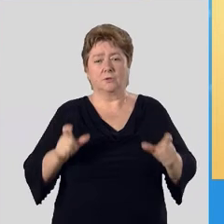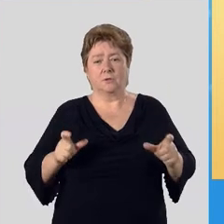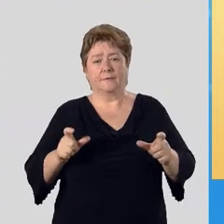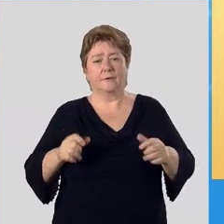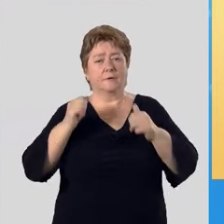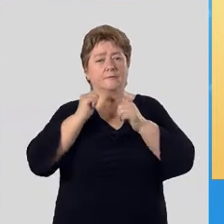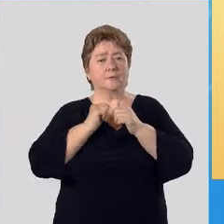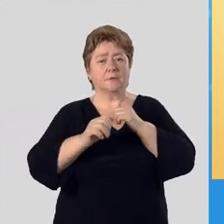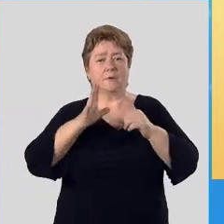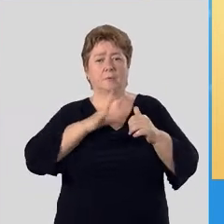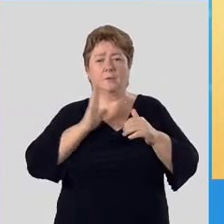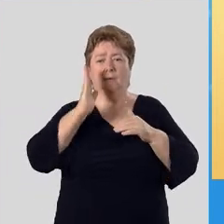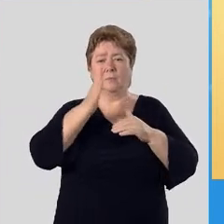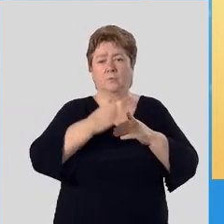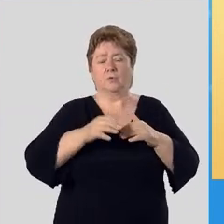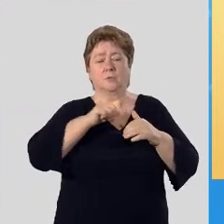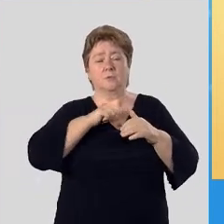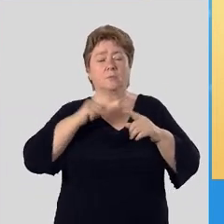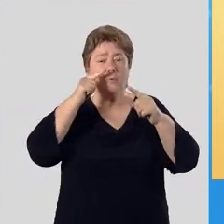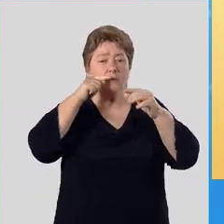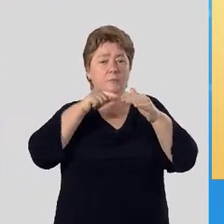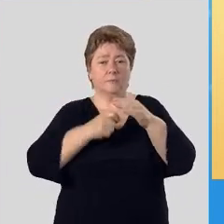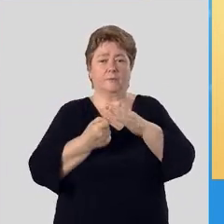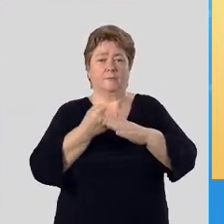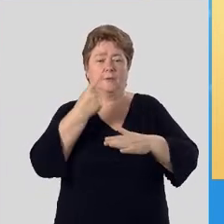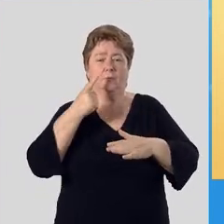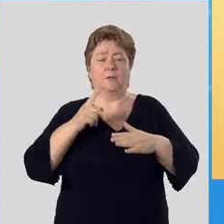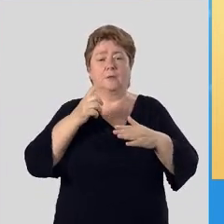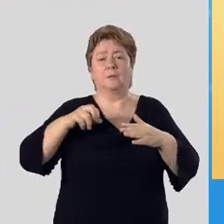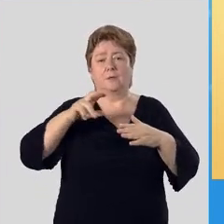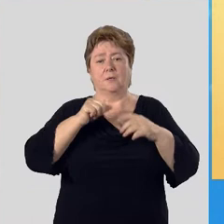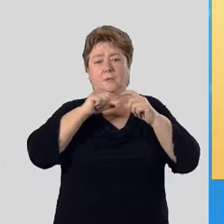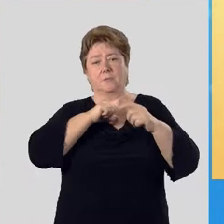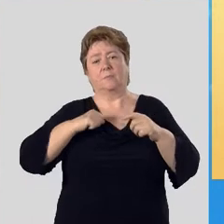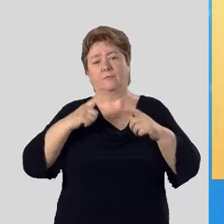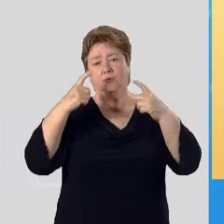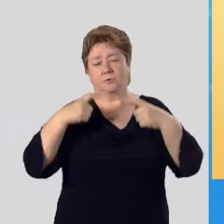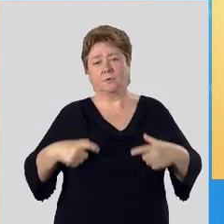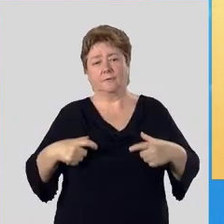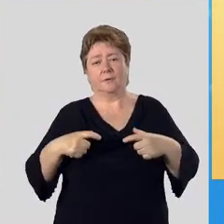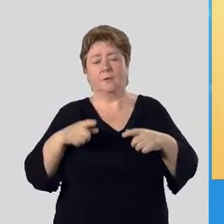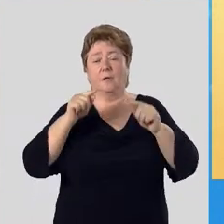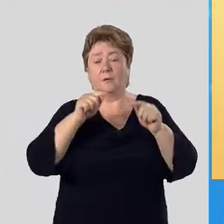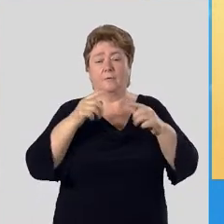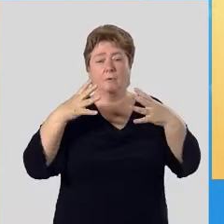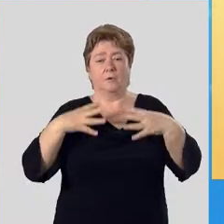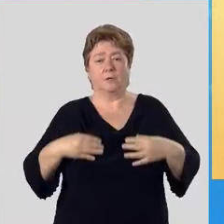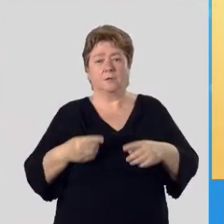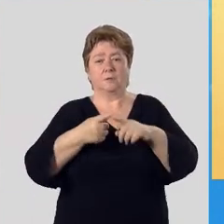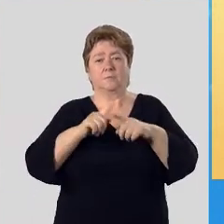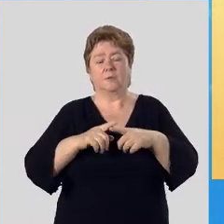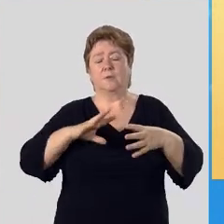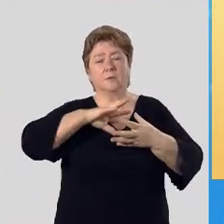Человек всегда был и будет самым любопытным явлением для самого человека. Его организм –